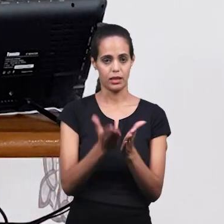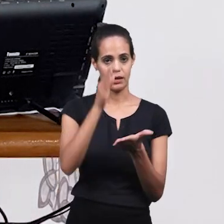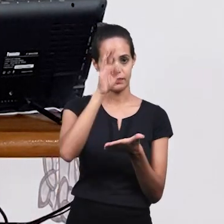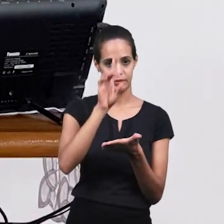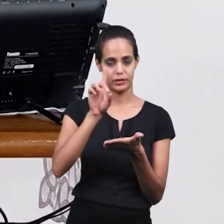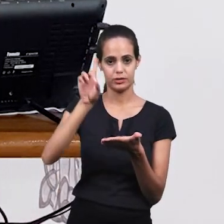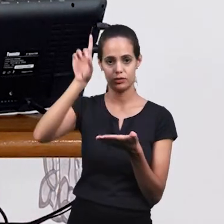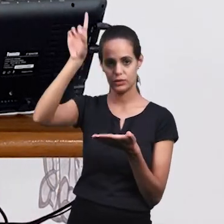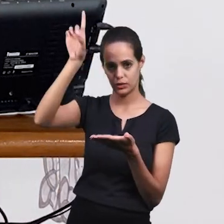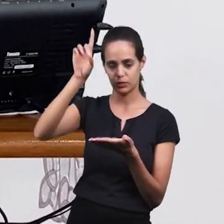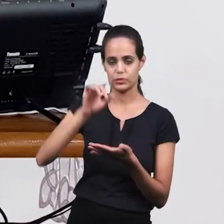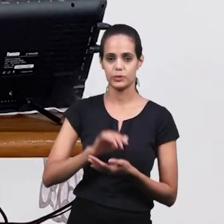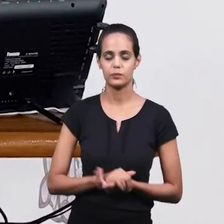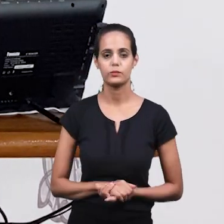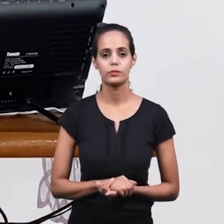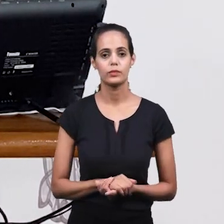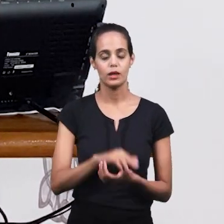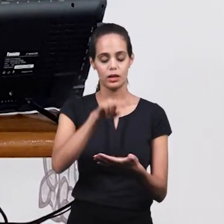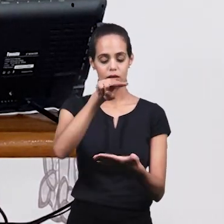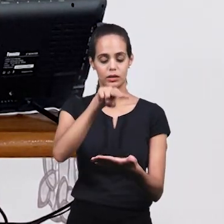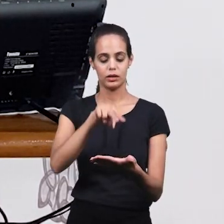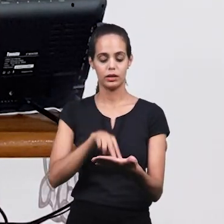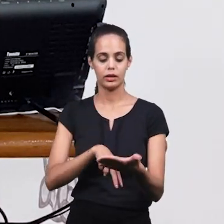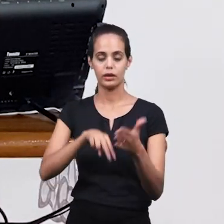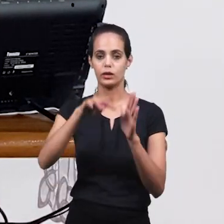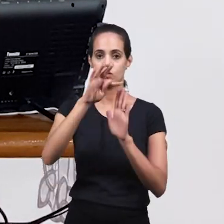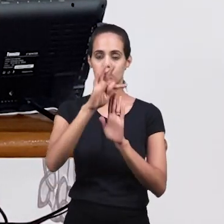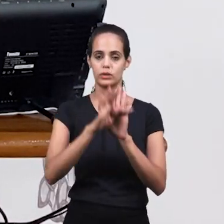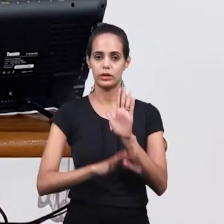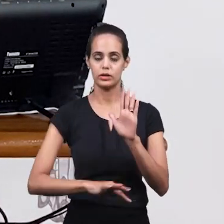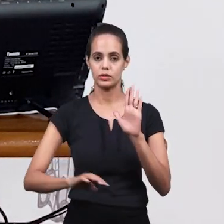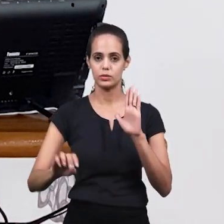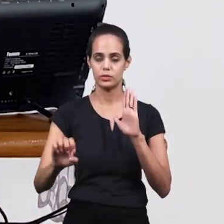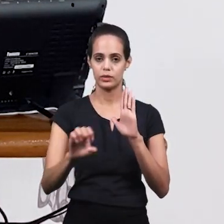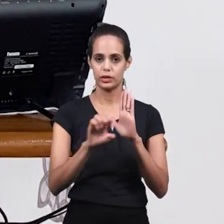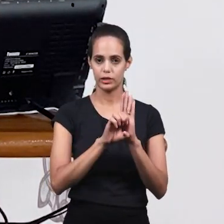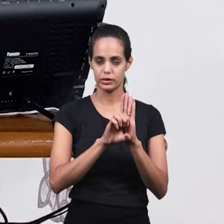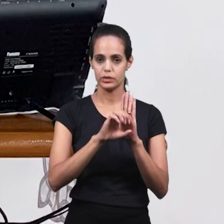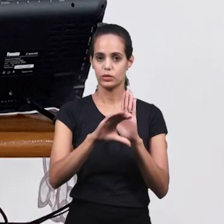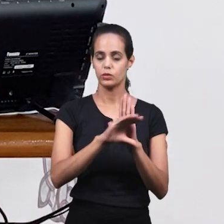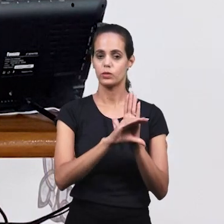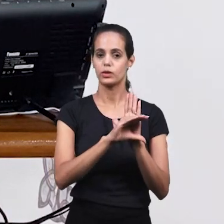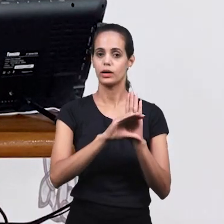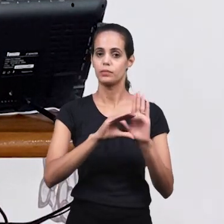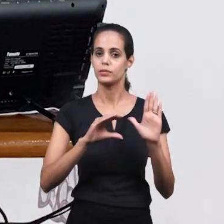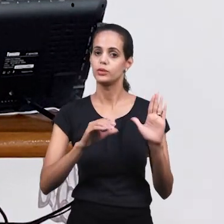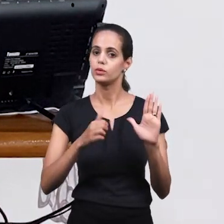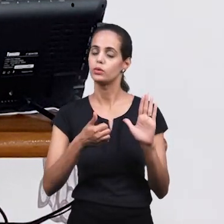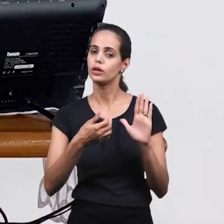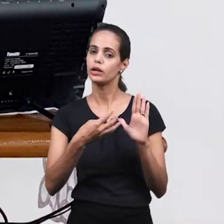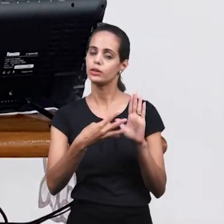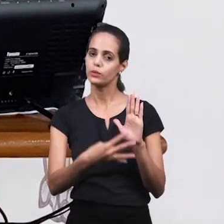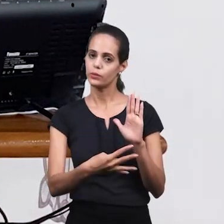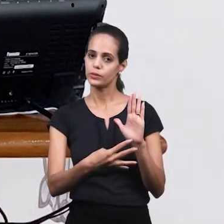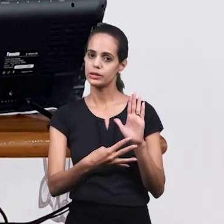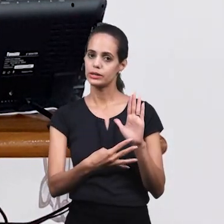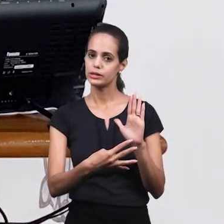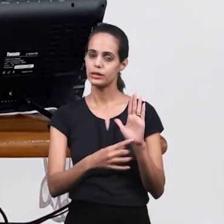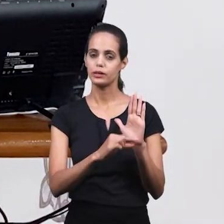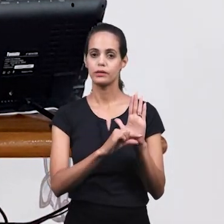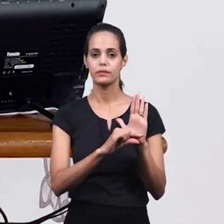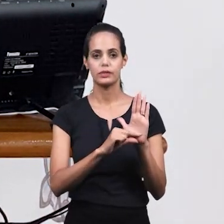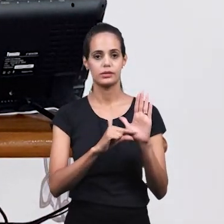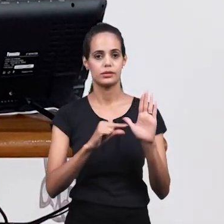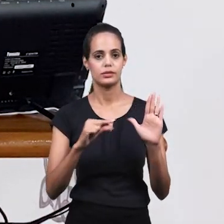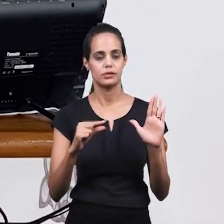Nous allons lire le texte dans le livre d'Exode au chapitre 14, le